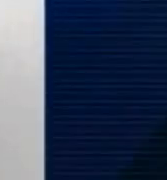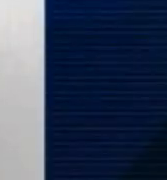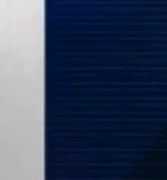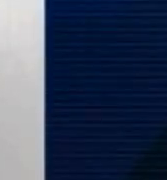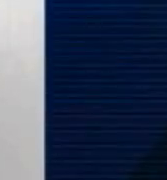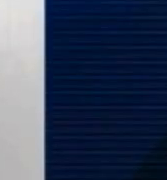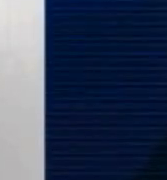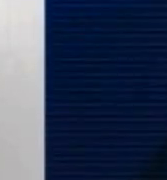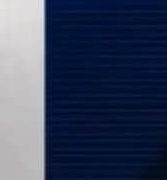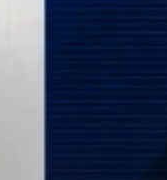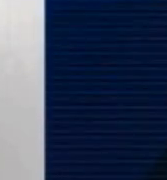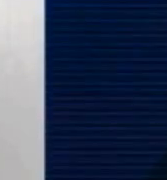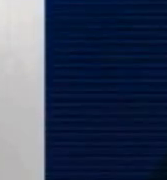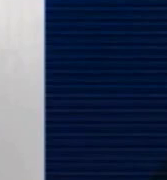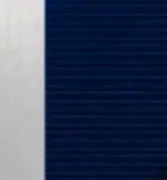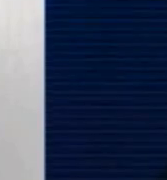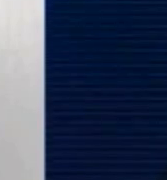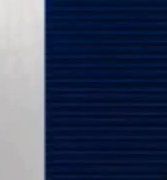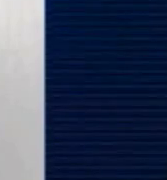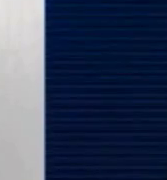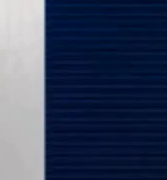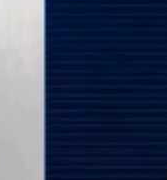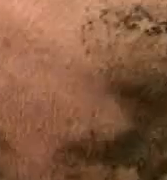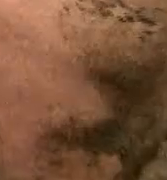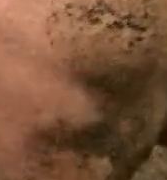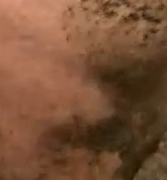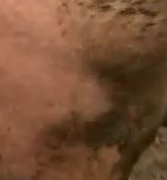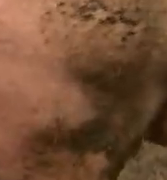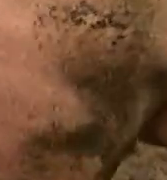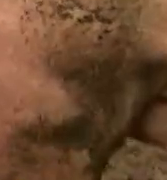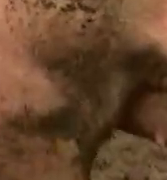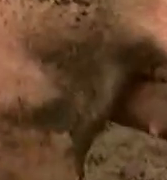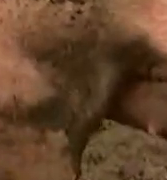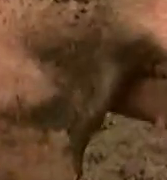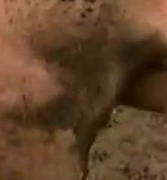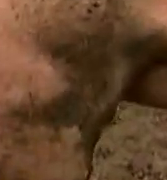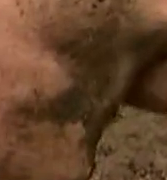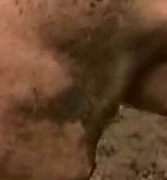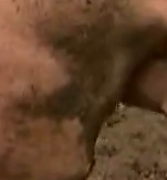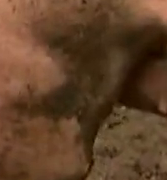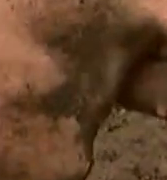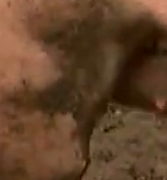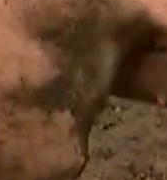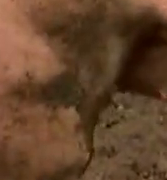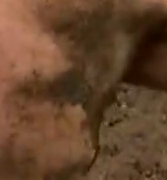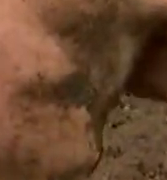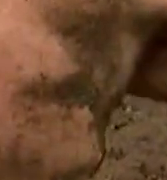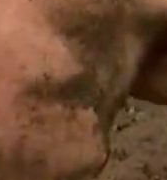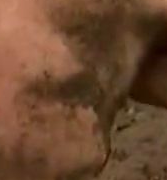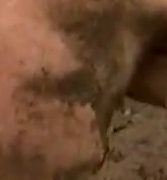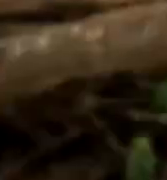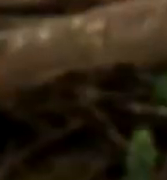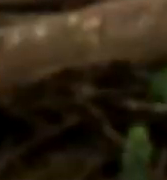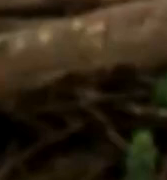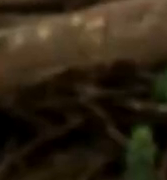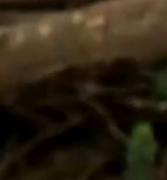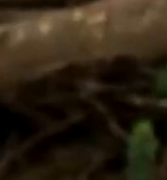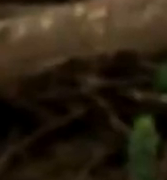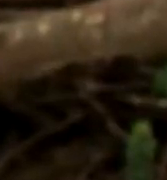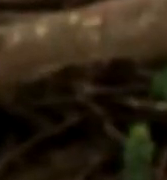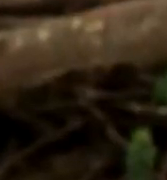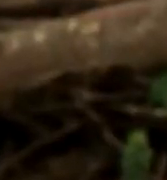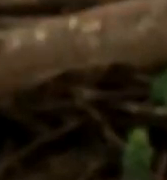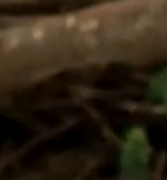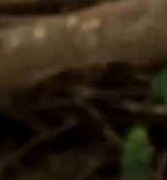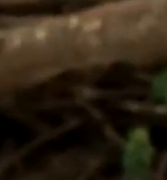ibibenta sa mga vendor sa palengke. At kung isasama pa ang kabuang gasto sa biyahe at panweldo, lumalabas na nasa 8 pesos